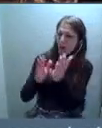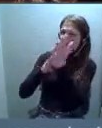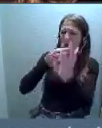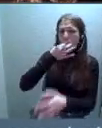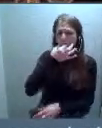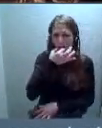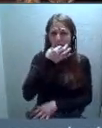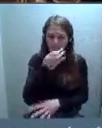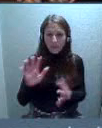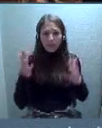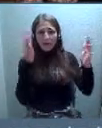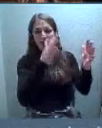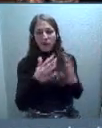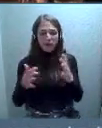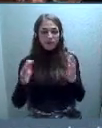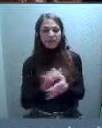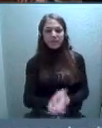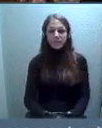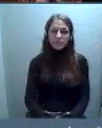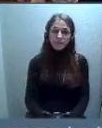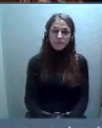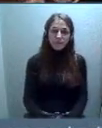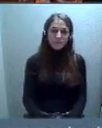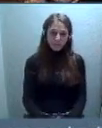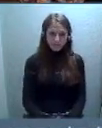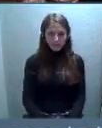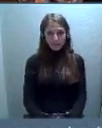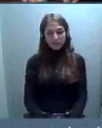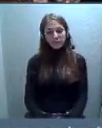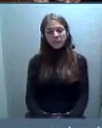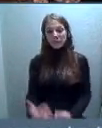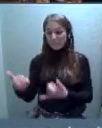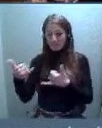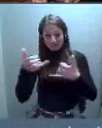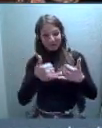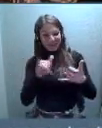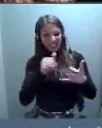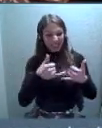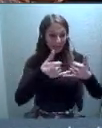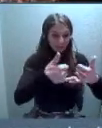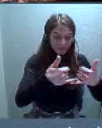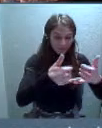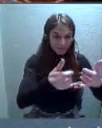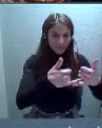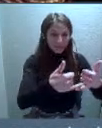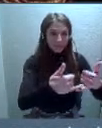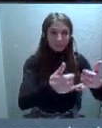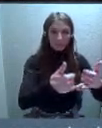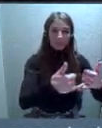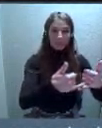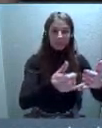Oui. Alors ils sont très nombreux. Alors, pour remettre le prix, à qui on le remet? Donc, collectivement... Ah, à qui on remet le prix?